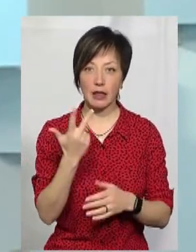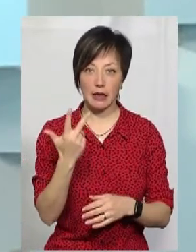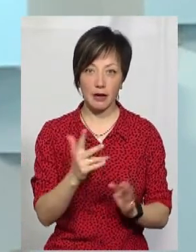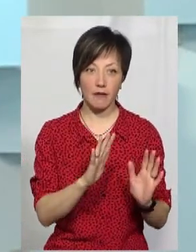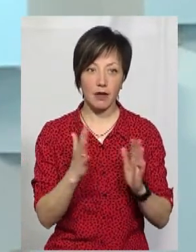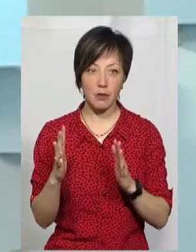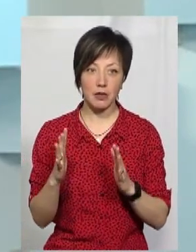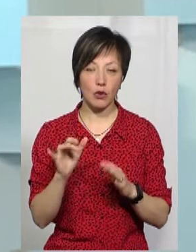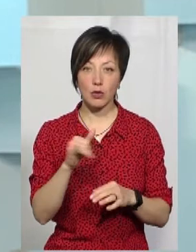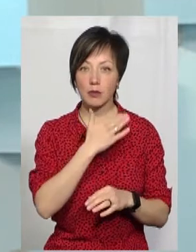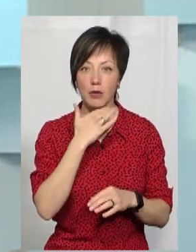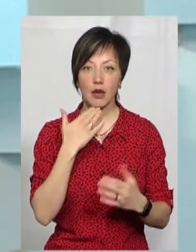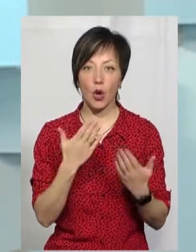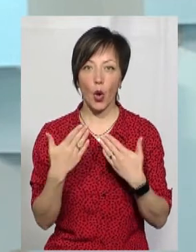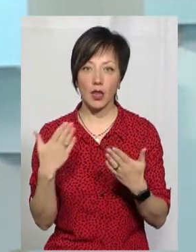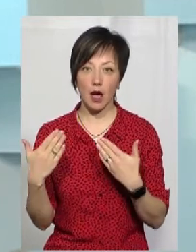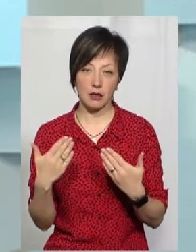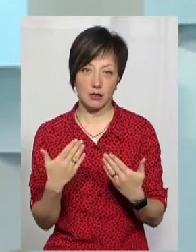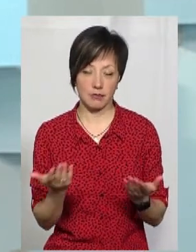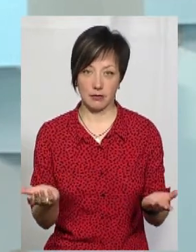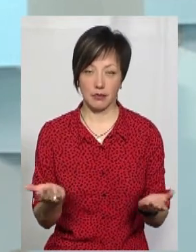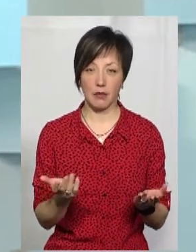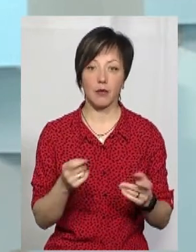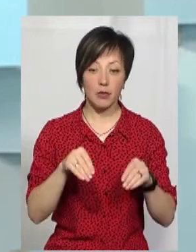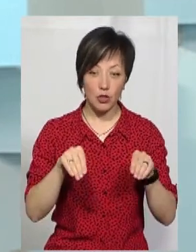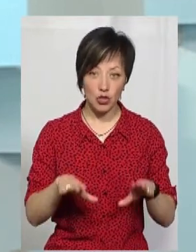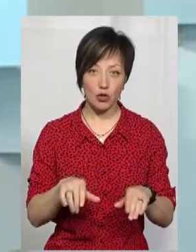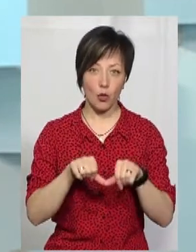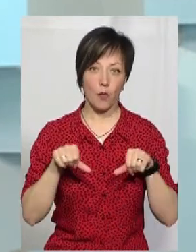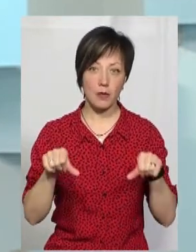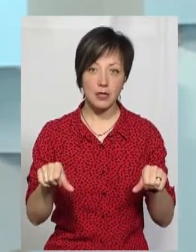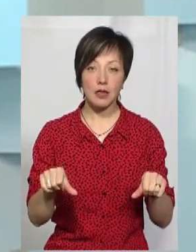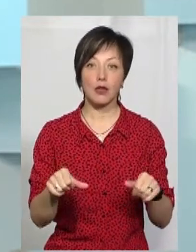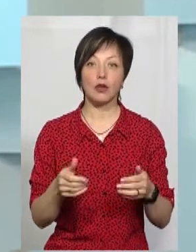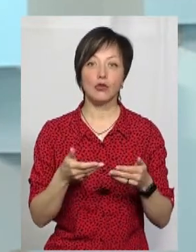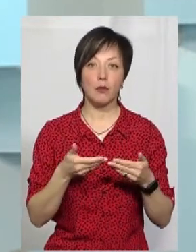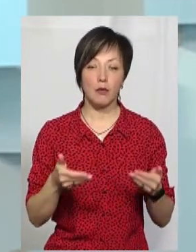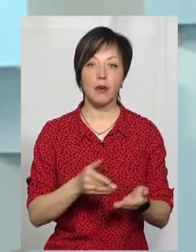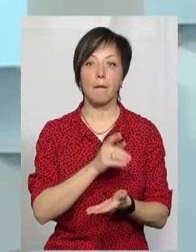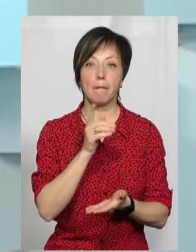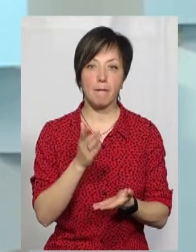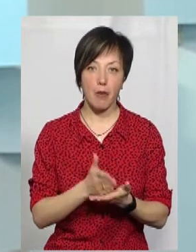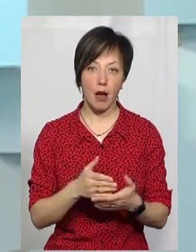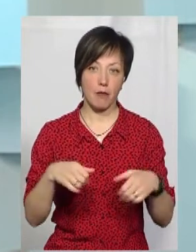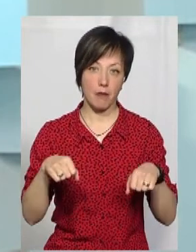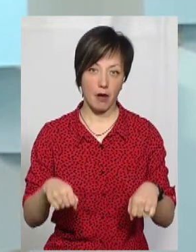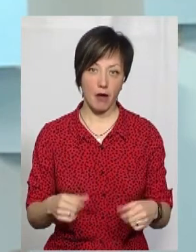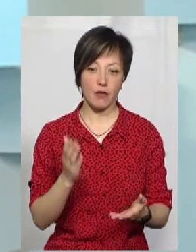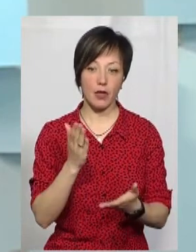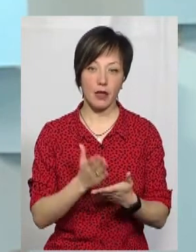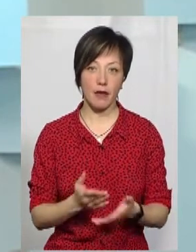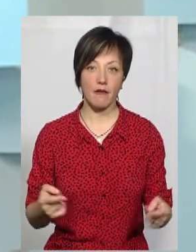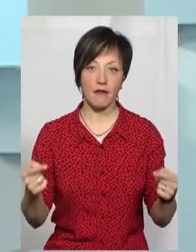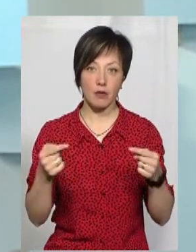випадки, і в них є багато контактних осіб. Тому ми і передбачено рішенням комісії ТЕБ та ЕНС, що ми маємо право, якщо є